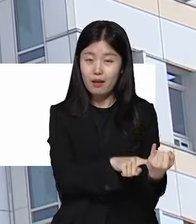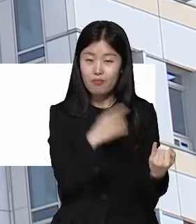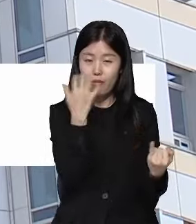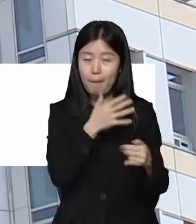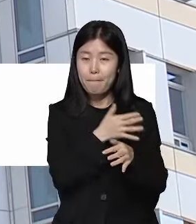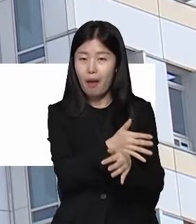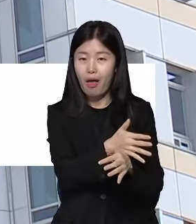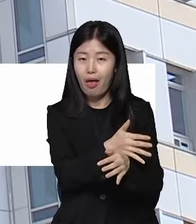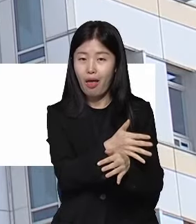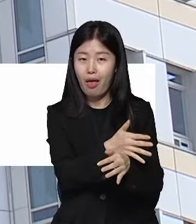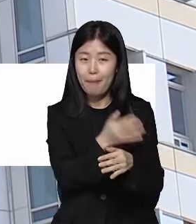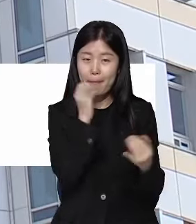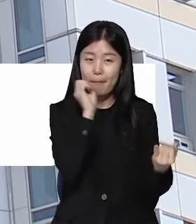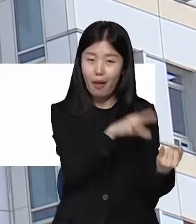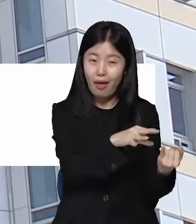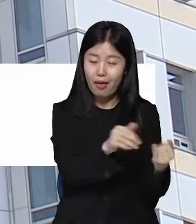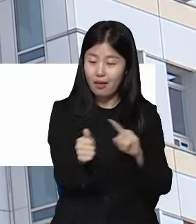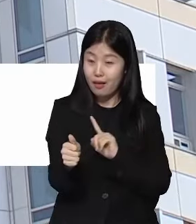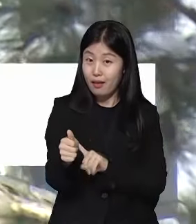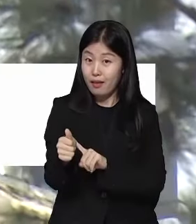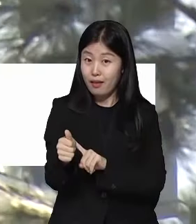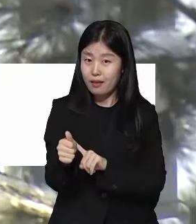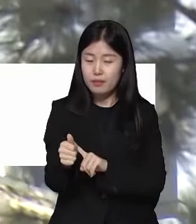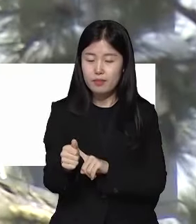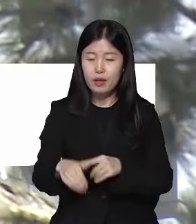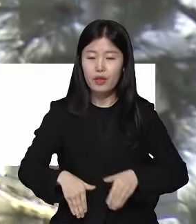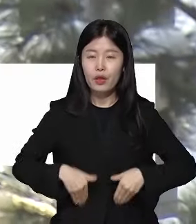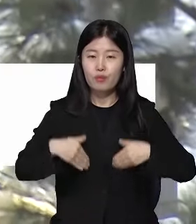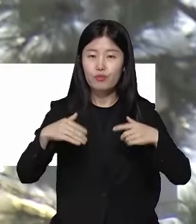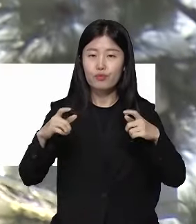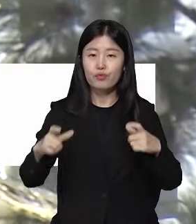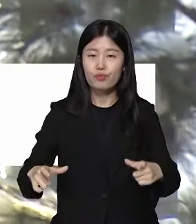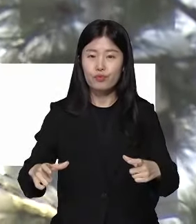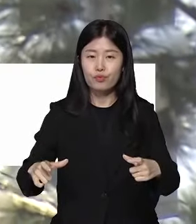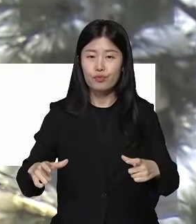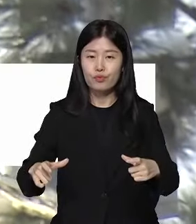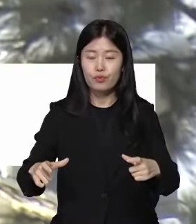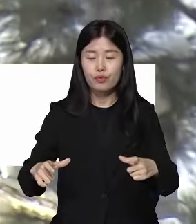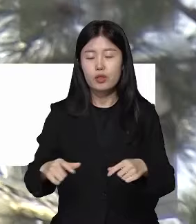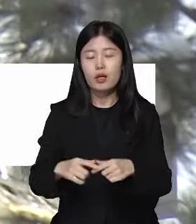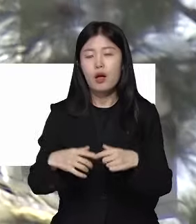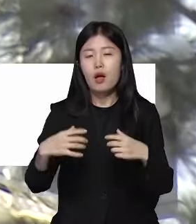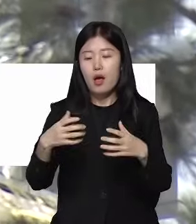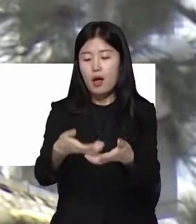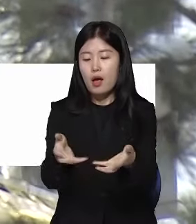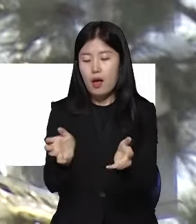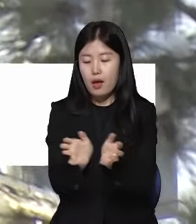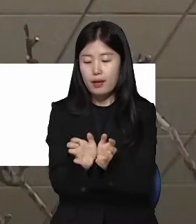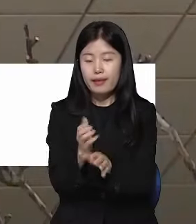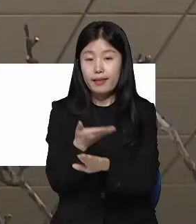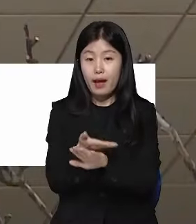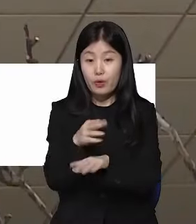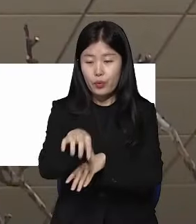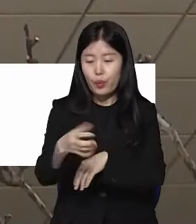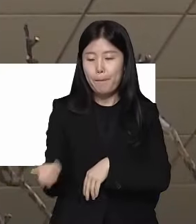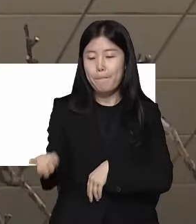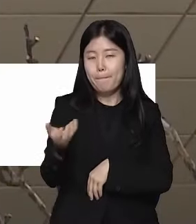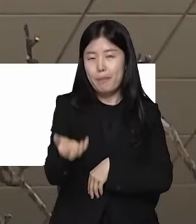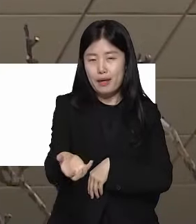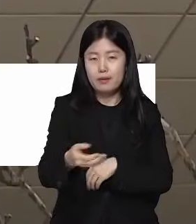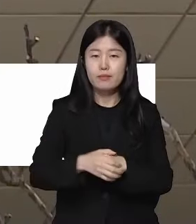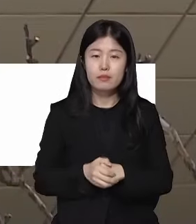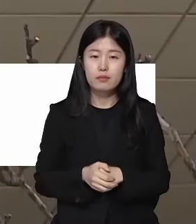발언을 한 의회 사무국 직원 A씨를 남구 한 부서로 전보 조처했다고 오늘 밝혔습니다. 의회 자체